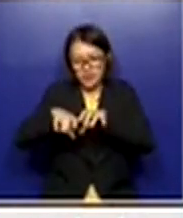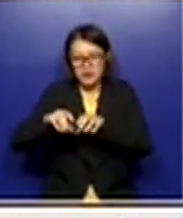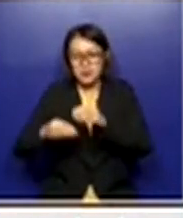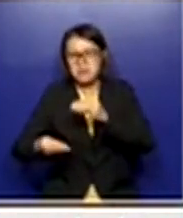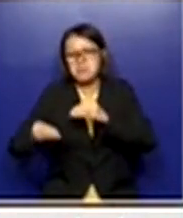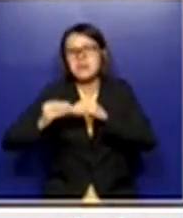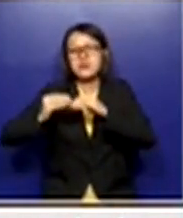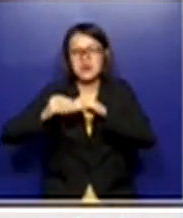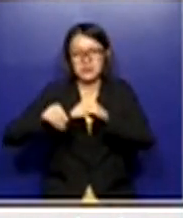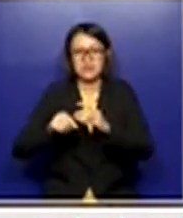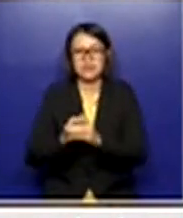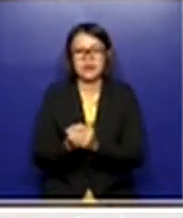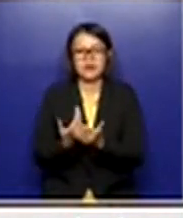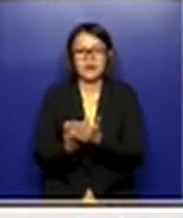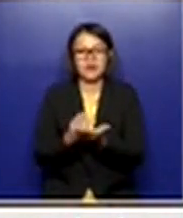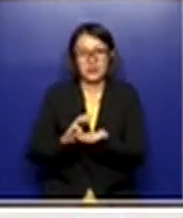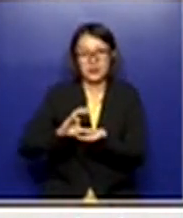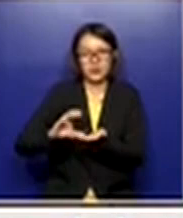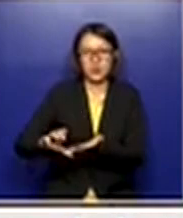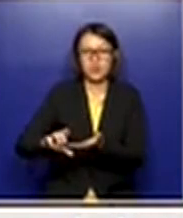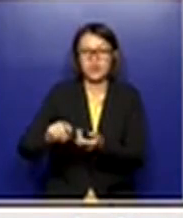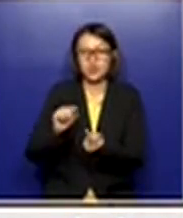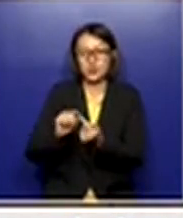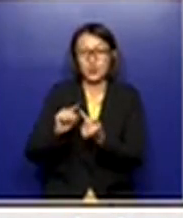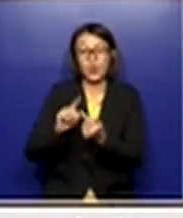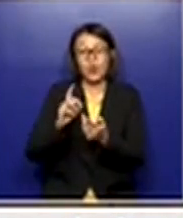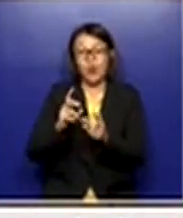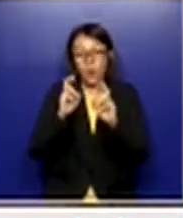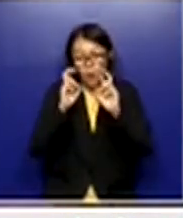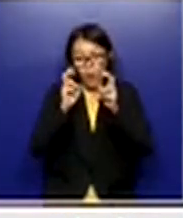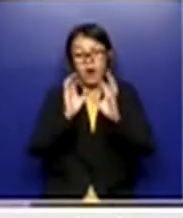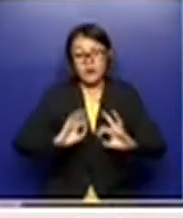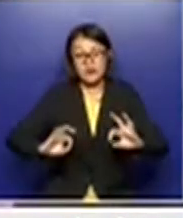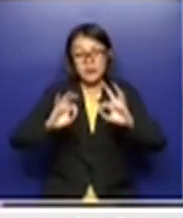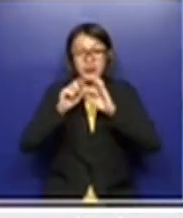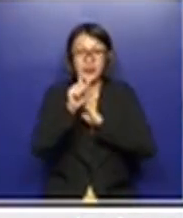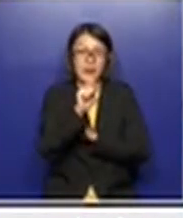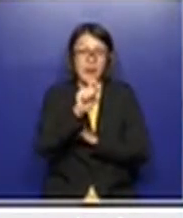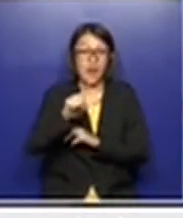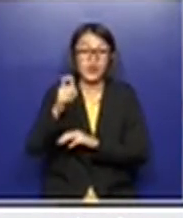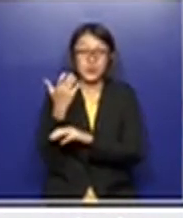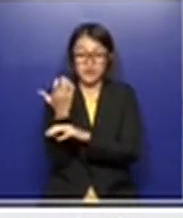ให้ความสำคัญคือการลงทุนด้านคอนเทนต์นะคะซึ่งคอนเทนต์ของ ALTV ที่ที่เ